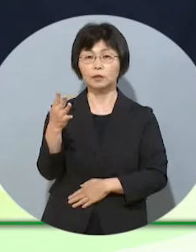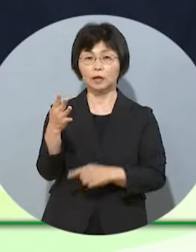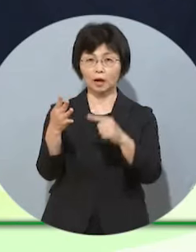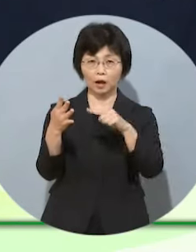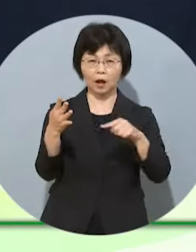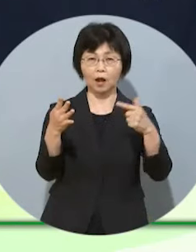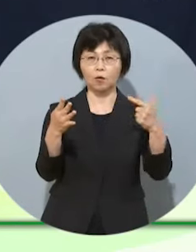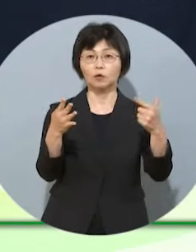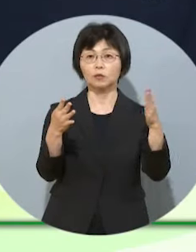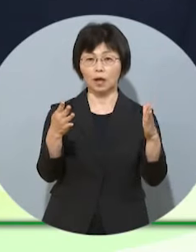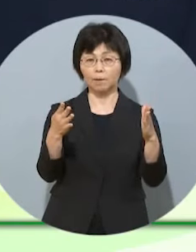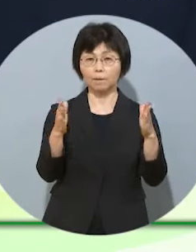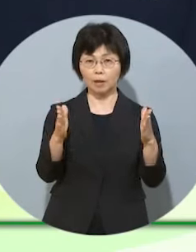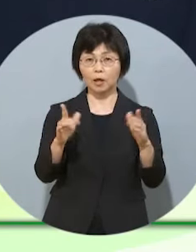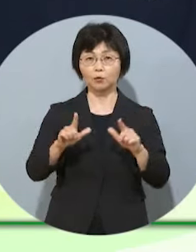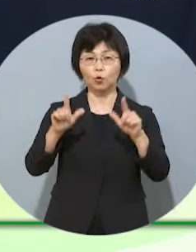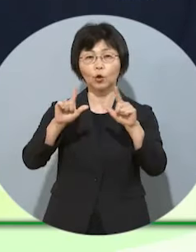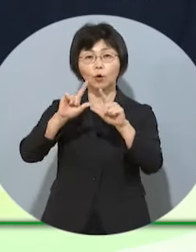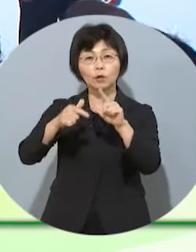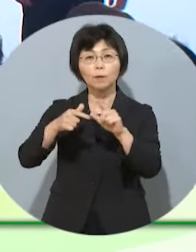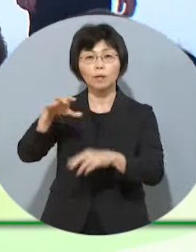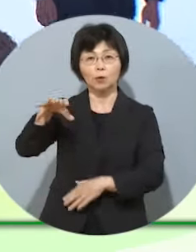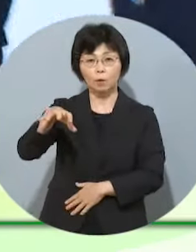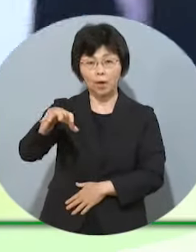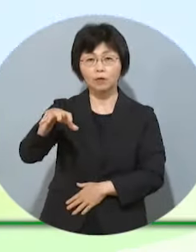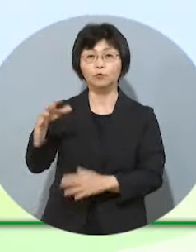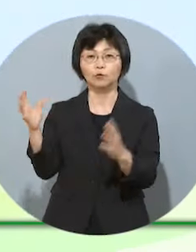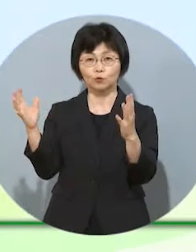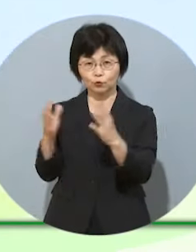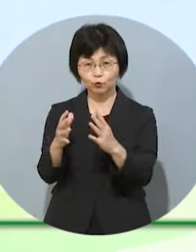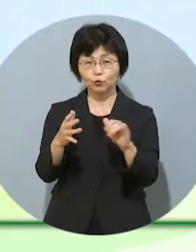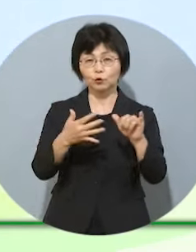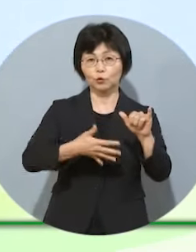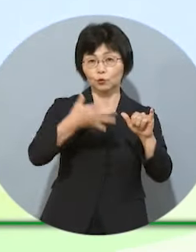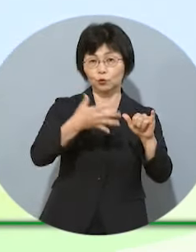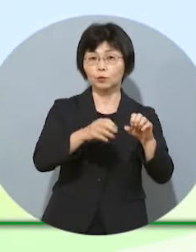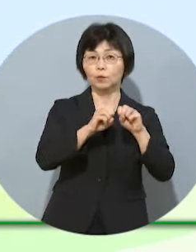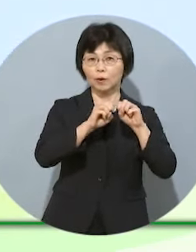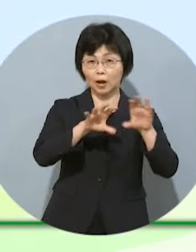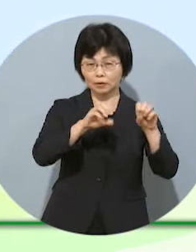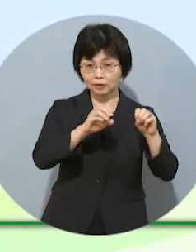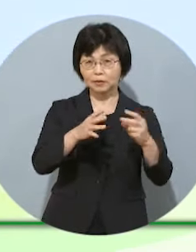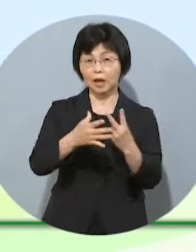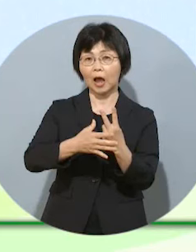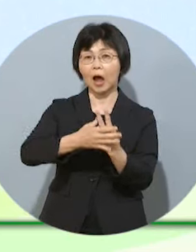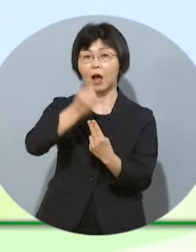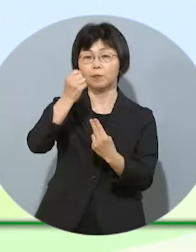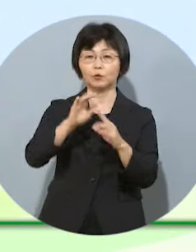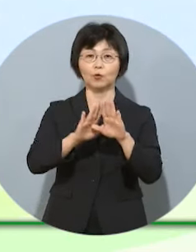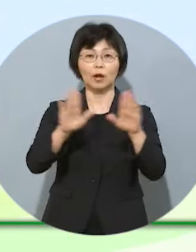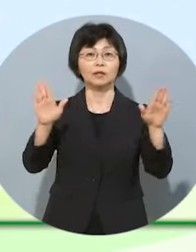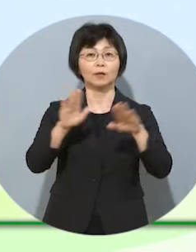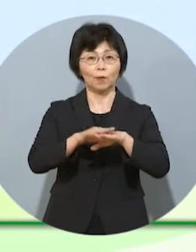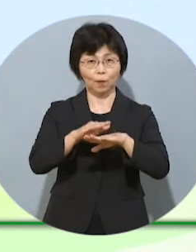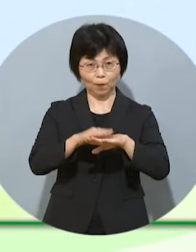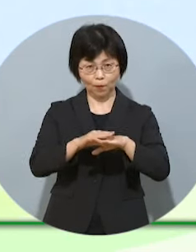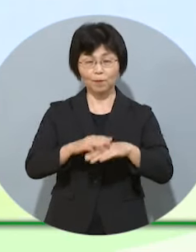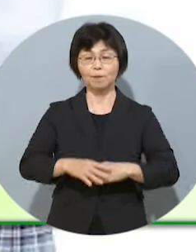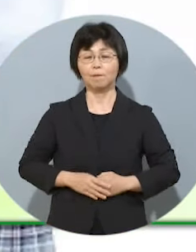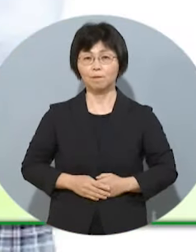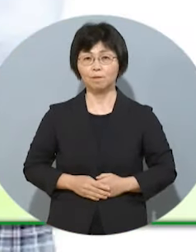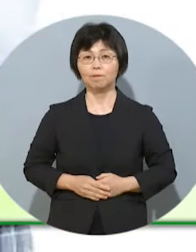で、東京イノベーションベースと YouTube のライブ配信によるハイブリッド開催です。